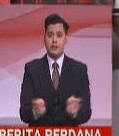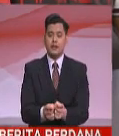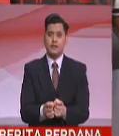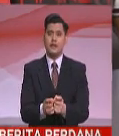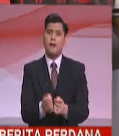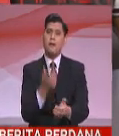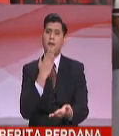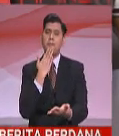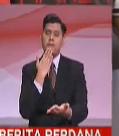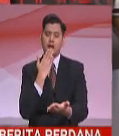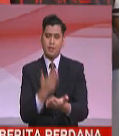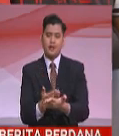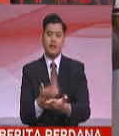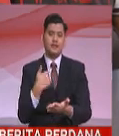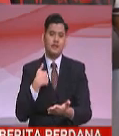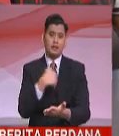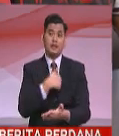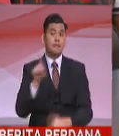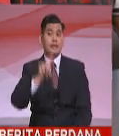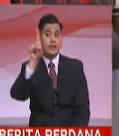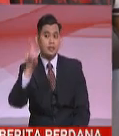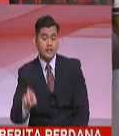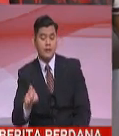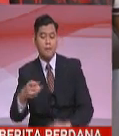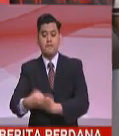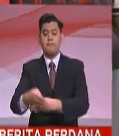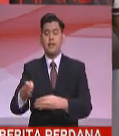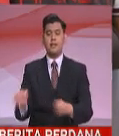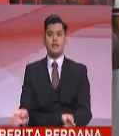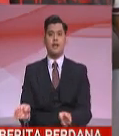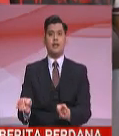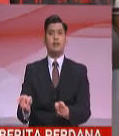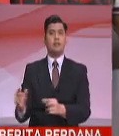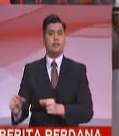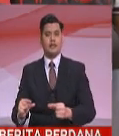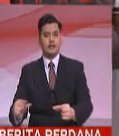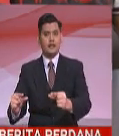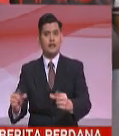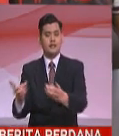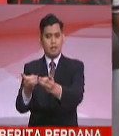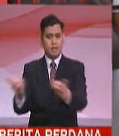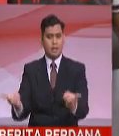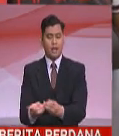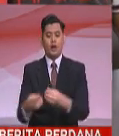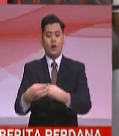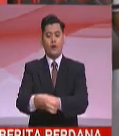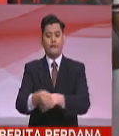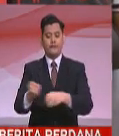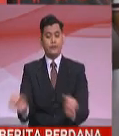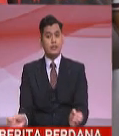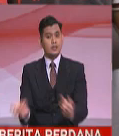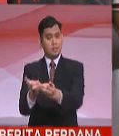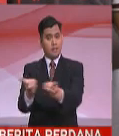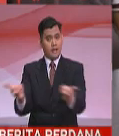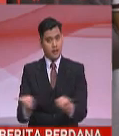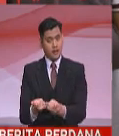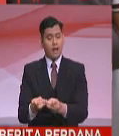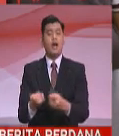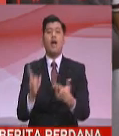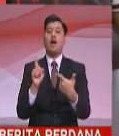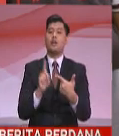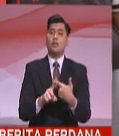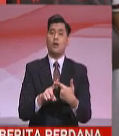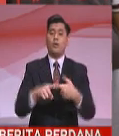baik untuk dirujuk ialah bilik gerakan daerah, pejabat daerah, ya, ataupun